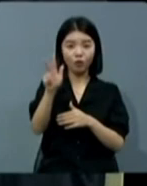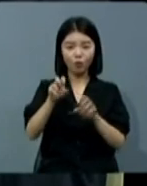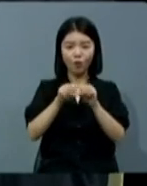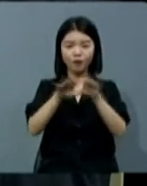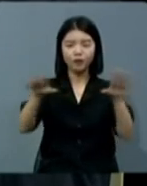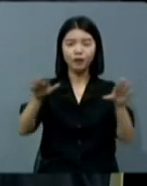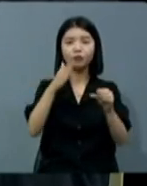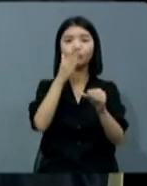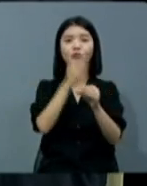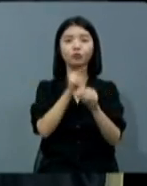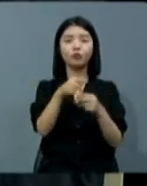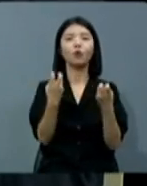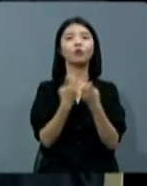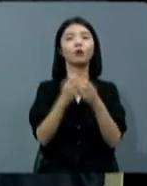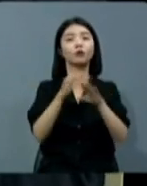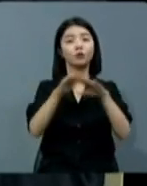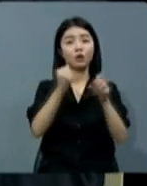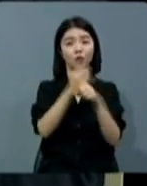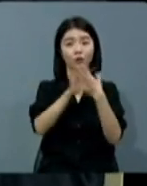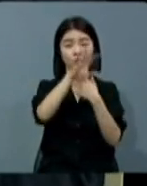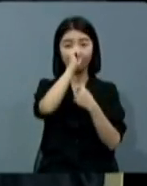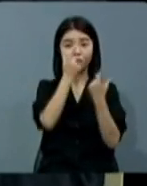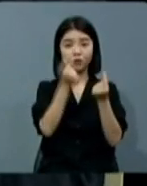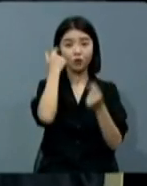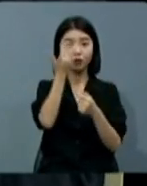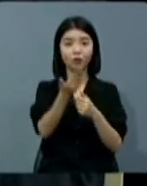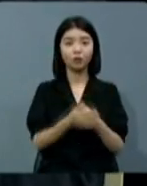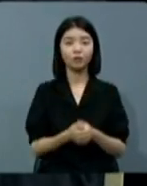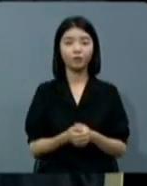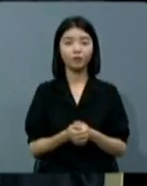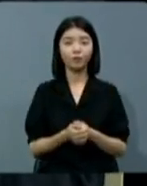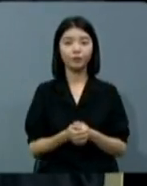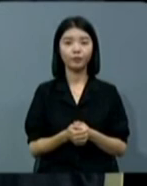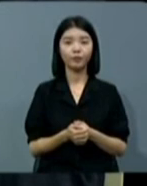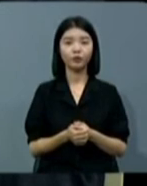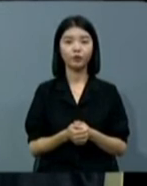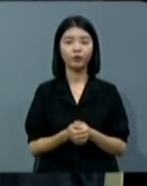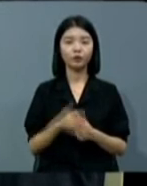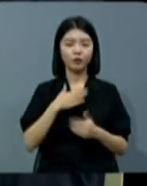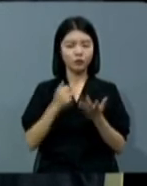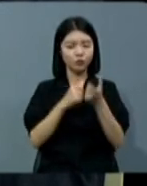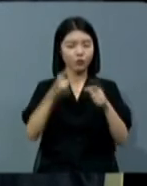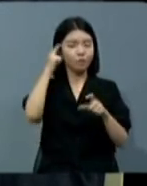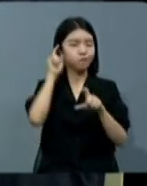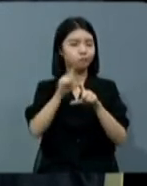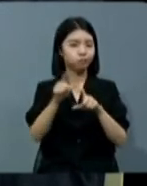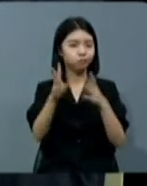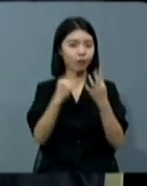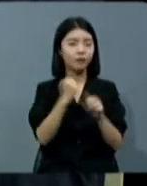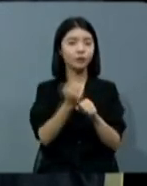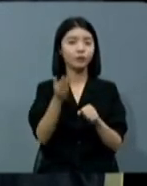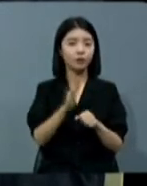되고 있는데 이걸 어떻게 처리했으면 좋겠습니까? 예, 네, 그게 제가 제주도에서 정말 고민했던 문제인데요.